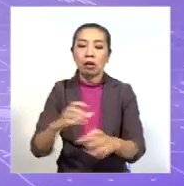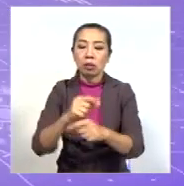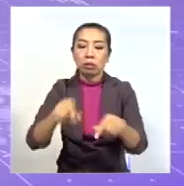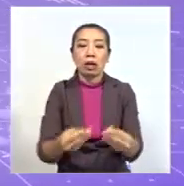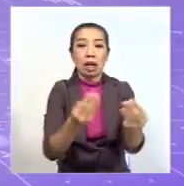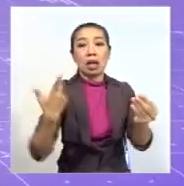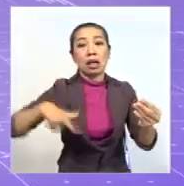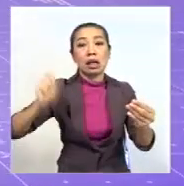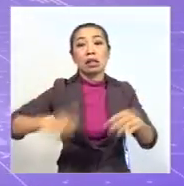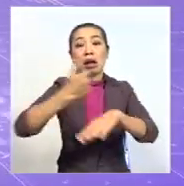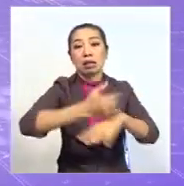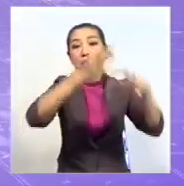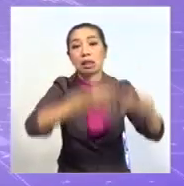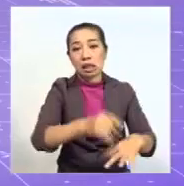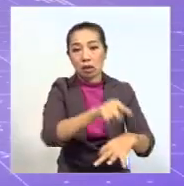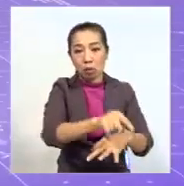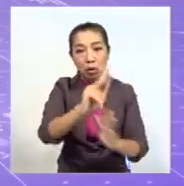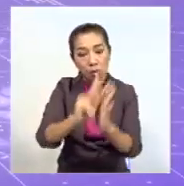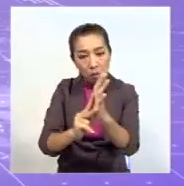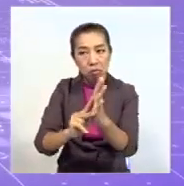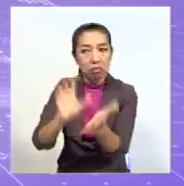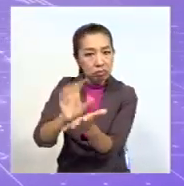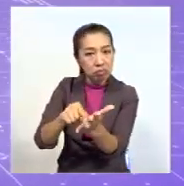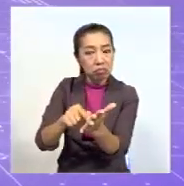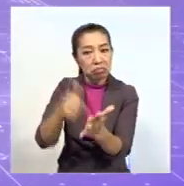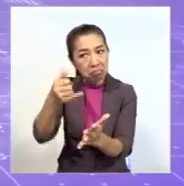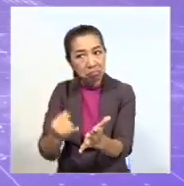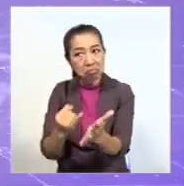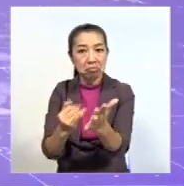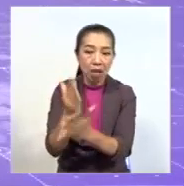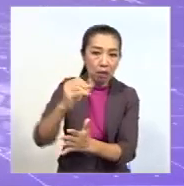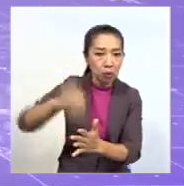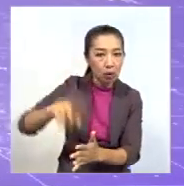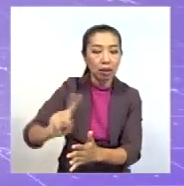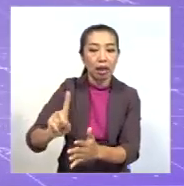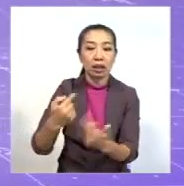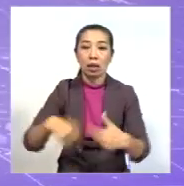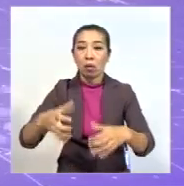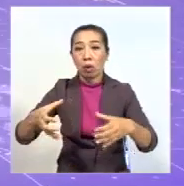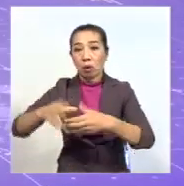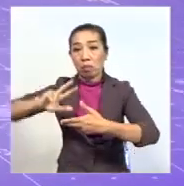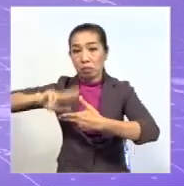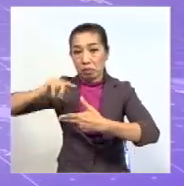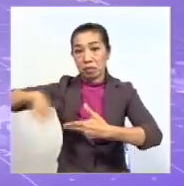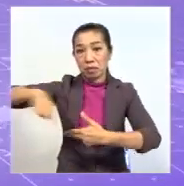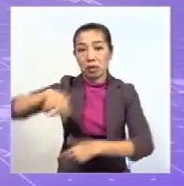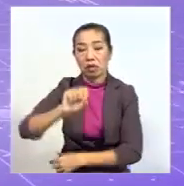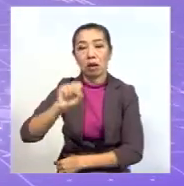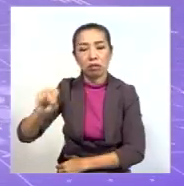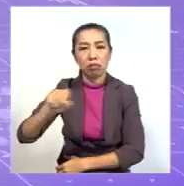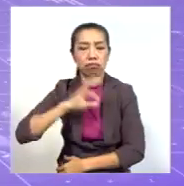นี่ยเป็นคนวินิจฉัยตีความออกมานะคะแต่ว่าทางด้านของส.ส.จากทั้งพรรคพลังประชารัฐเองเนี่ยก็มั่นใจ